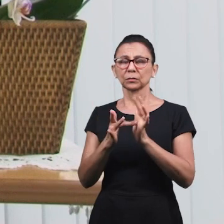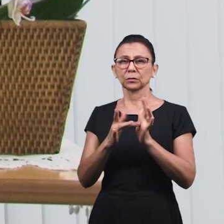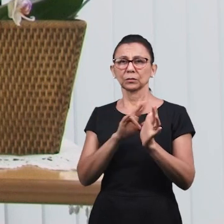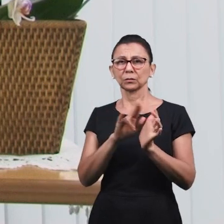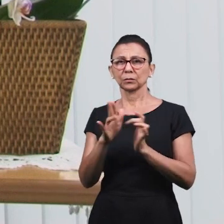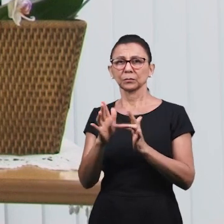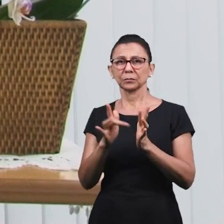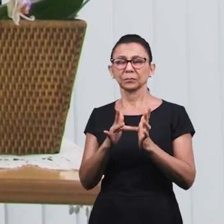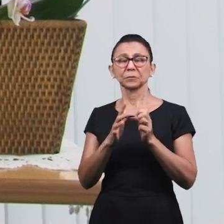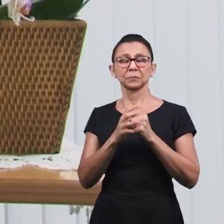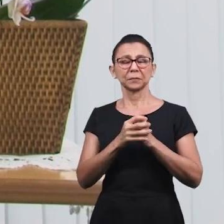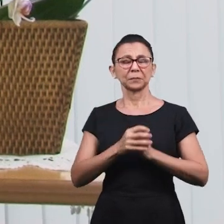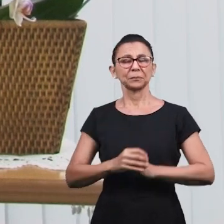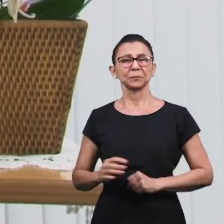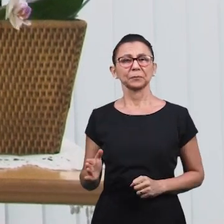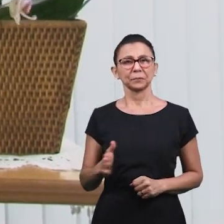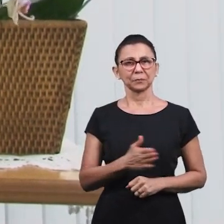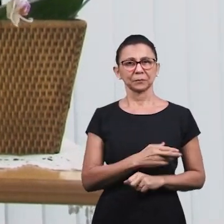Amen.